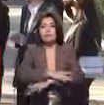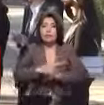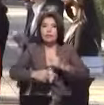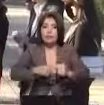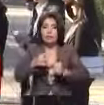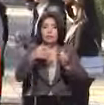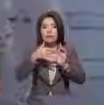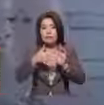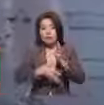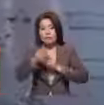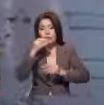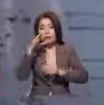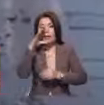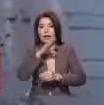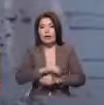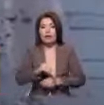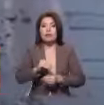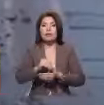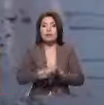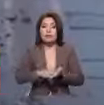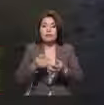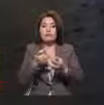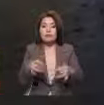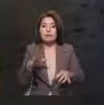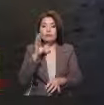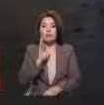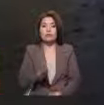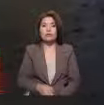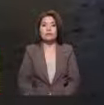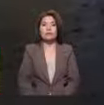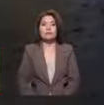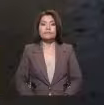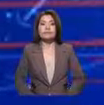зерделеуге мүмкіндік алады. Акция барлығы өңірде жалғасады. Дәрбек Бақытбек, Астана Таймс.